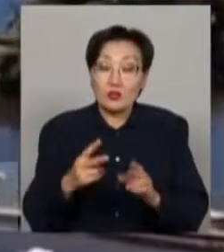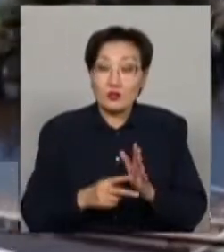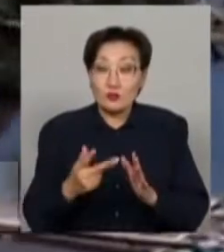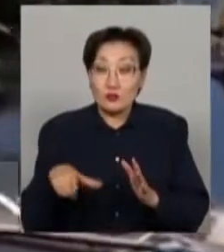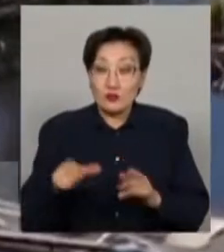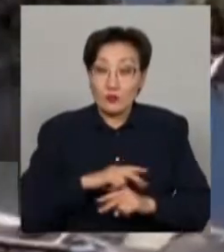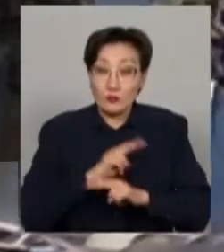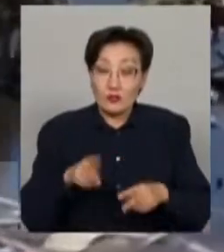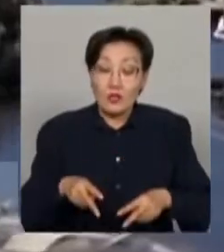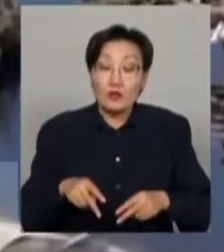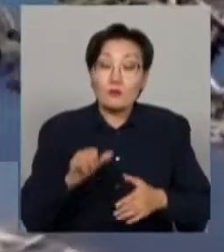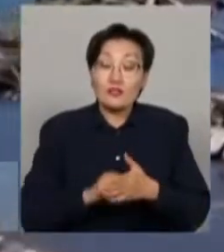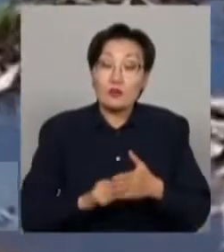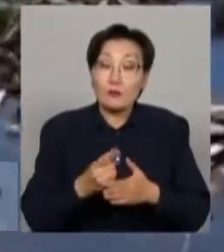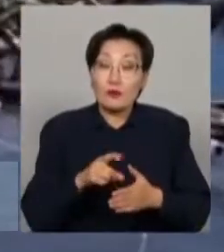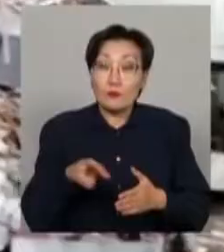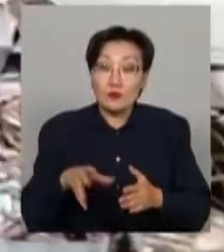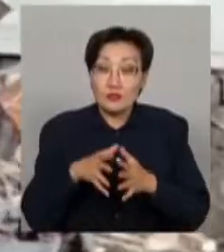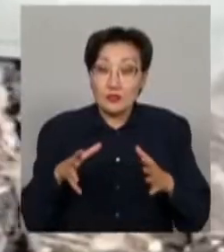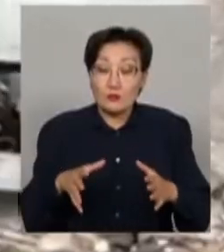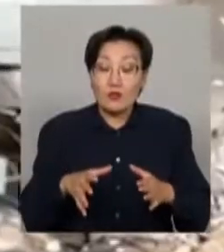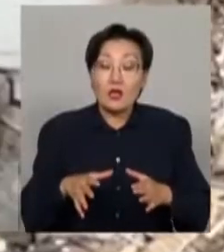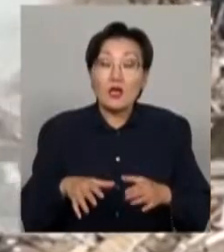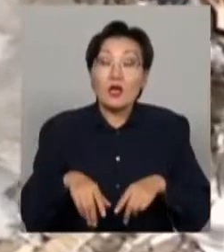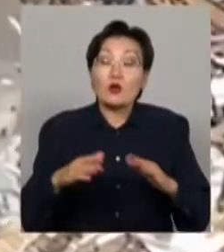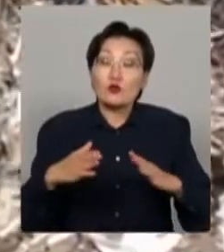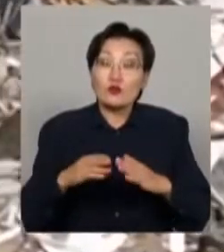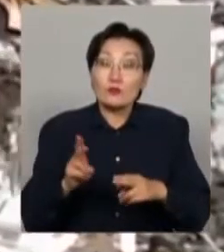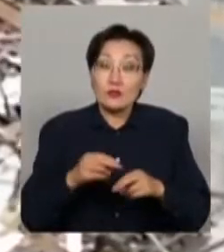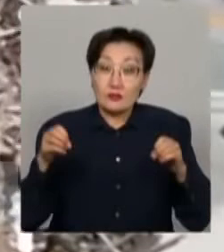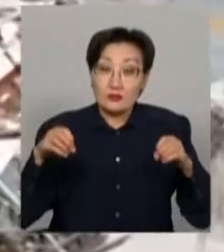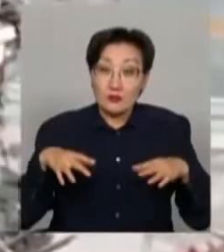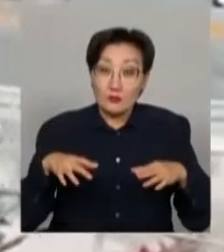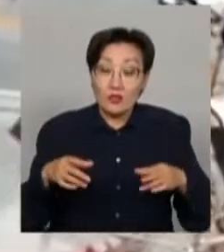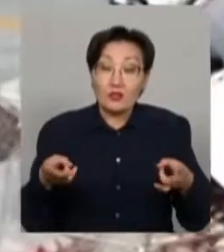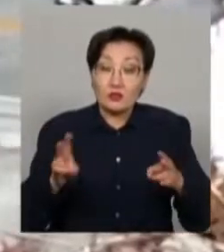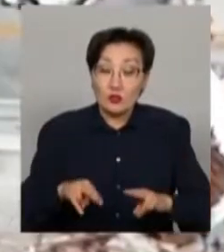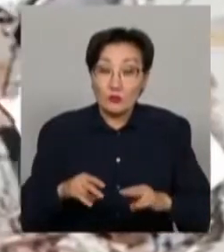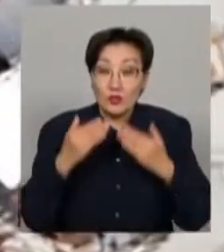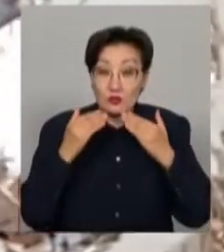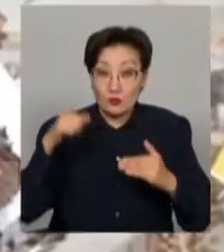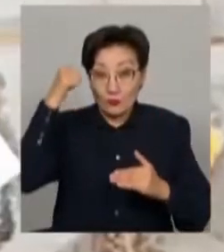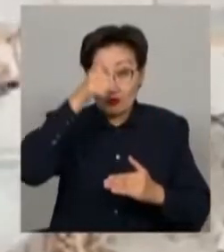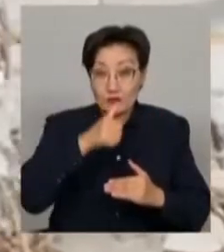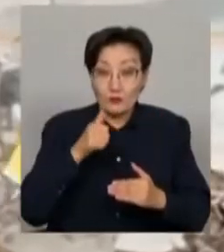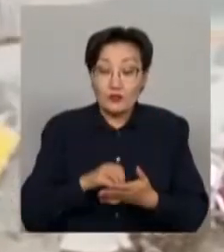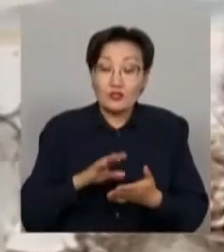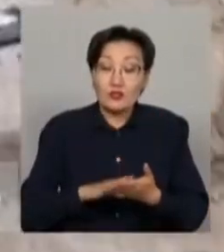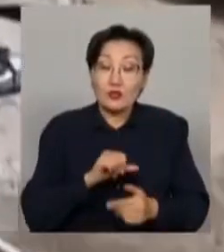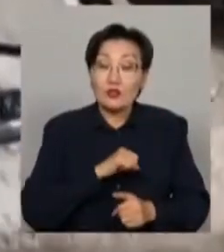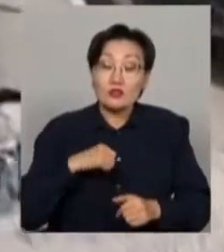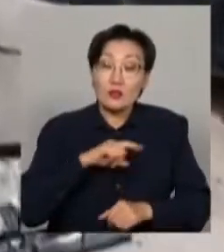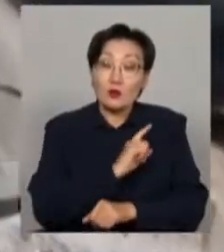Қатты дауылдың кесірінен мұндағы 1 миллионнан аса абонент жарықсыз қалды. Бұл Америка құрама штаттарында соңғы жылдары тіркелген ең